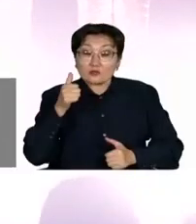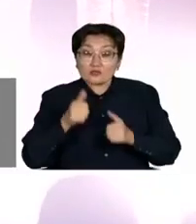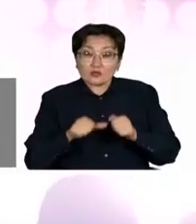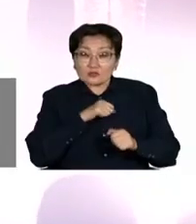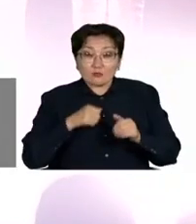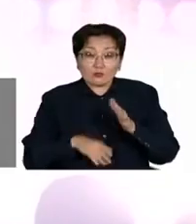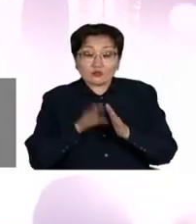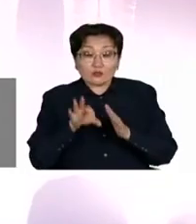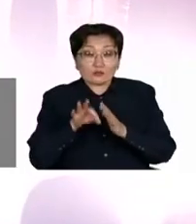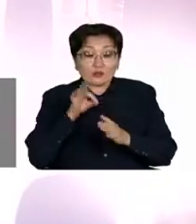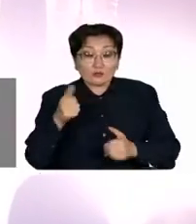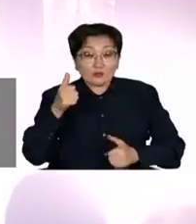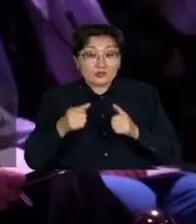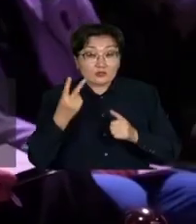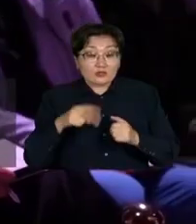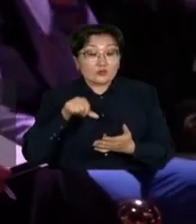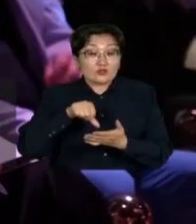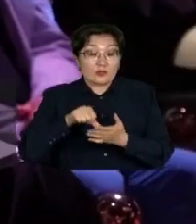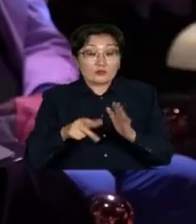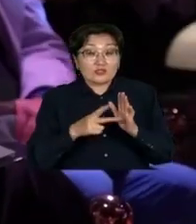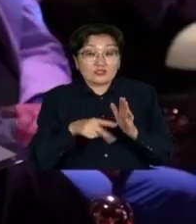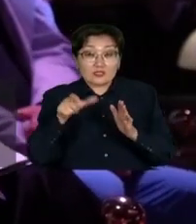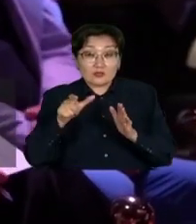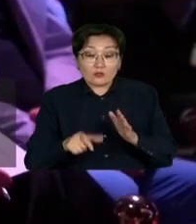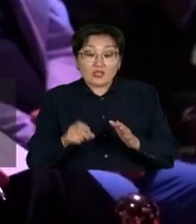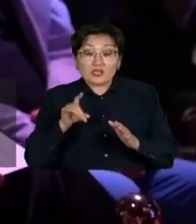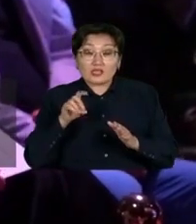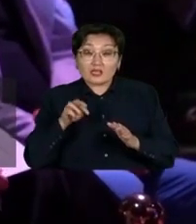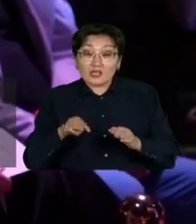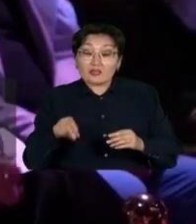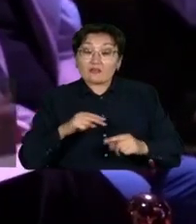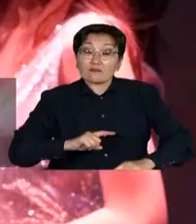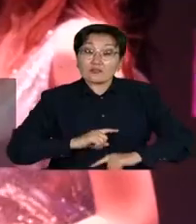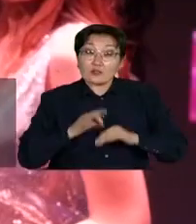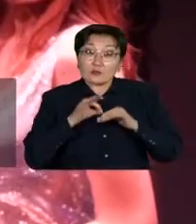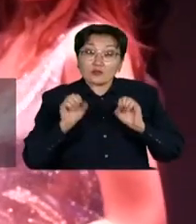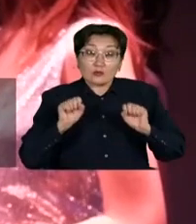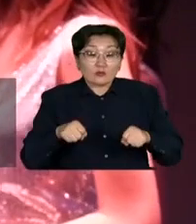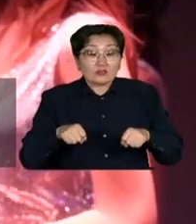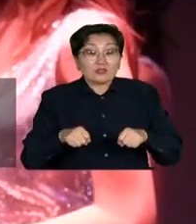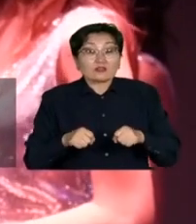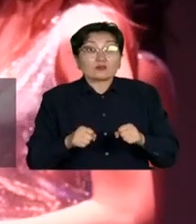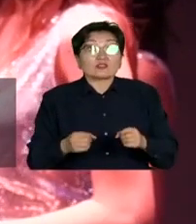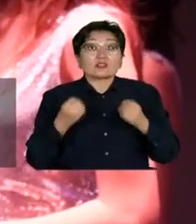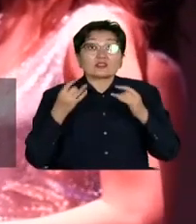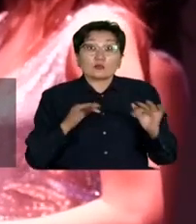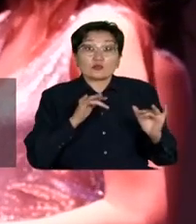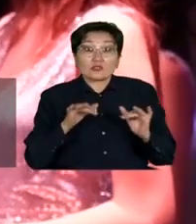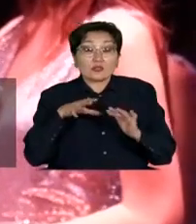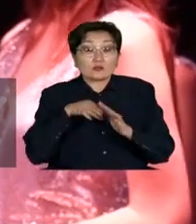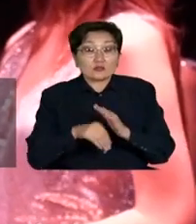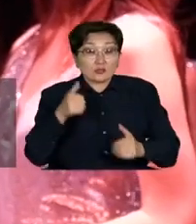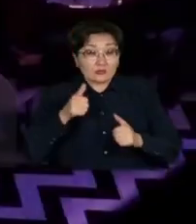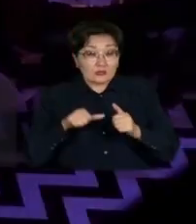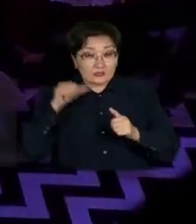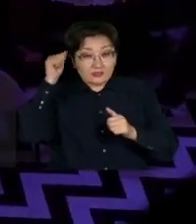үздік атанды. Байқауда 20 үміткердің 8-і ғана гран-финалға өтуге мүмкіндік алған. Мегаполистің жарқын іс-шараларының бірі саналатын конкурста